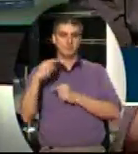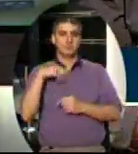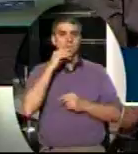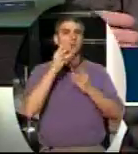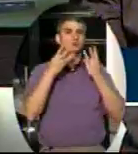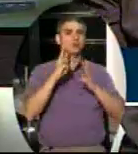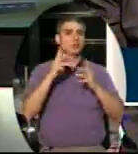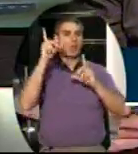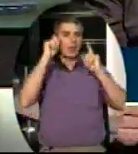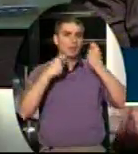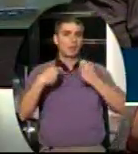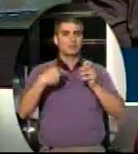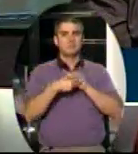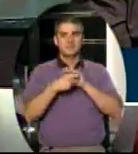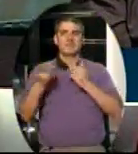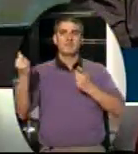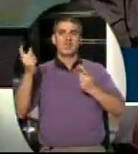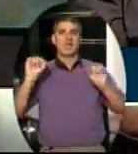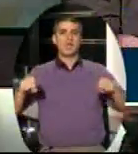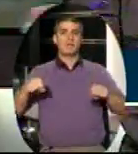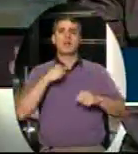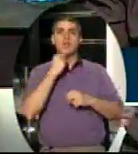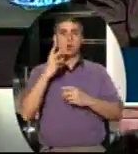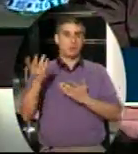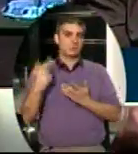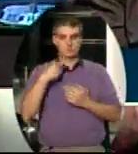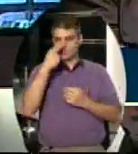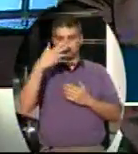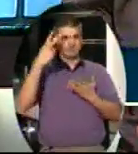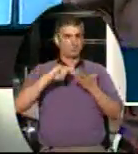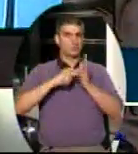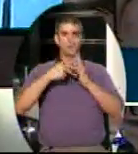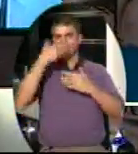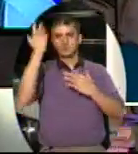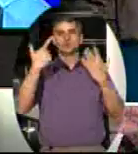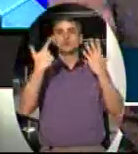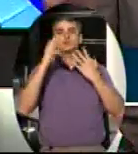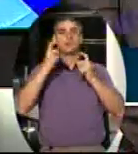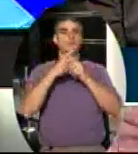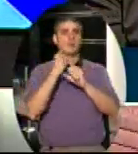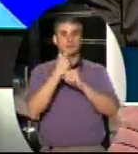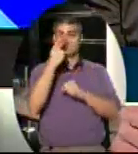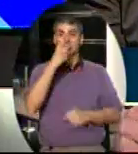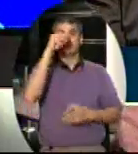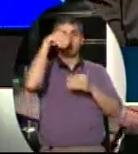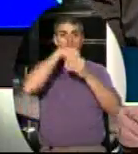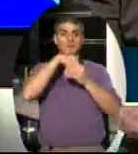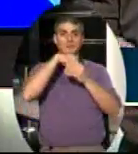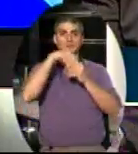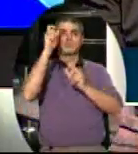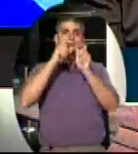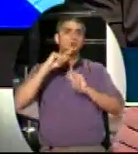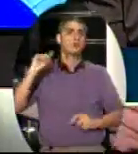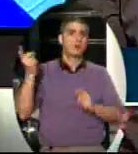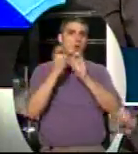על שיטת הדילים ועל קבלני קולות ועל אנשים שעוברים מאחד לאחד. אם אנחנו נראה את הדיל המפורסם, השביעה של מפלגת העבודה, אנחנו נראה ששזורים שם אנשים